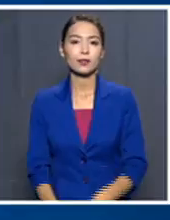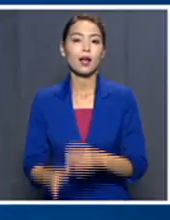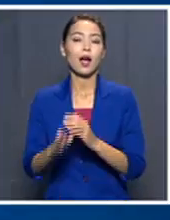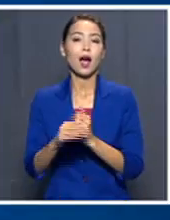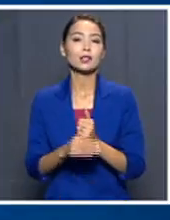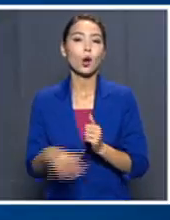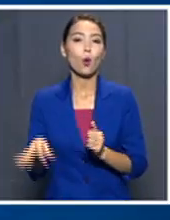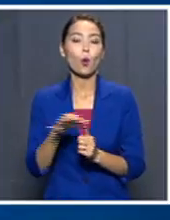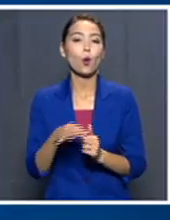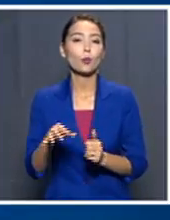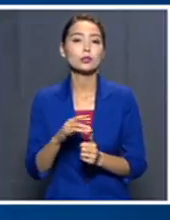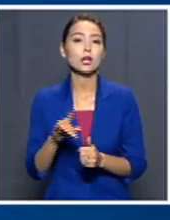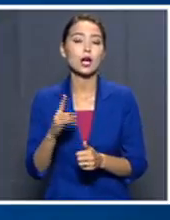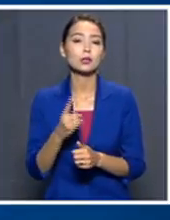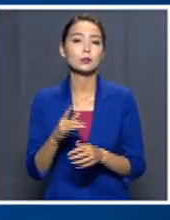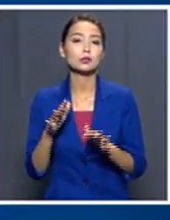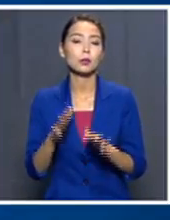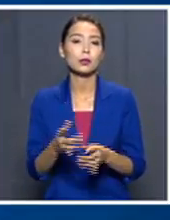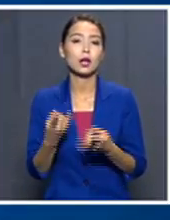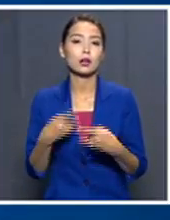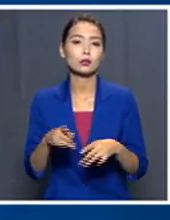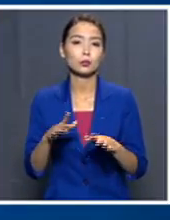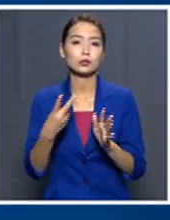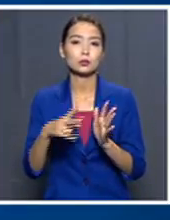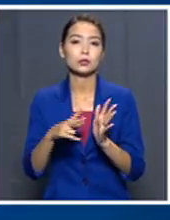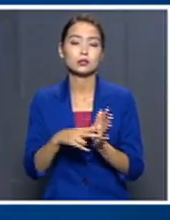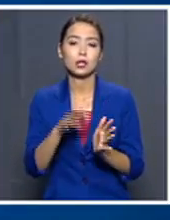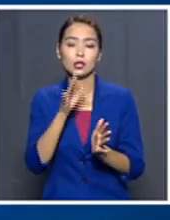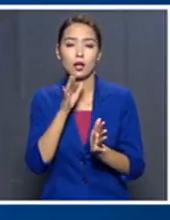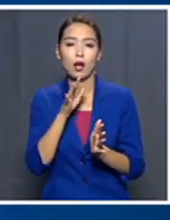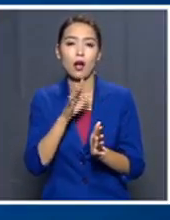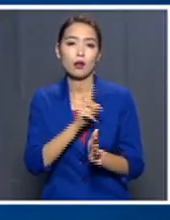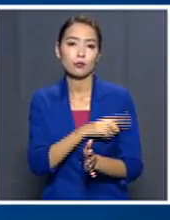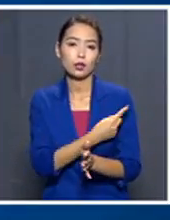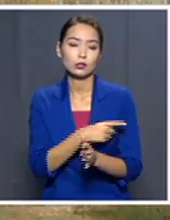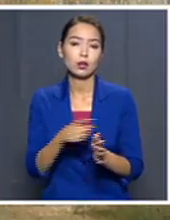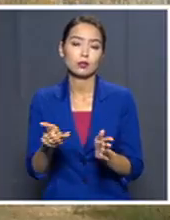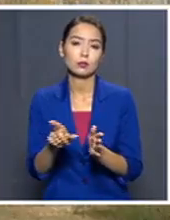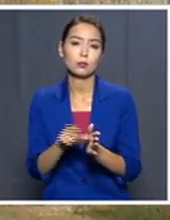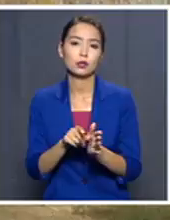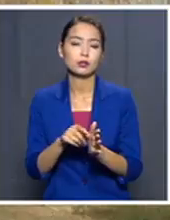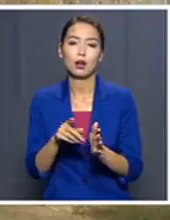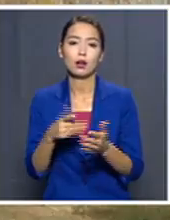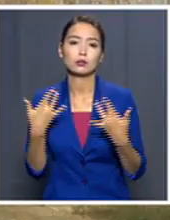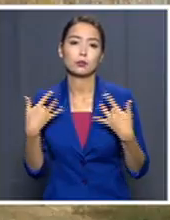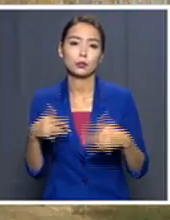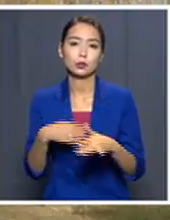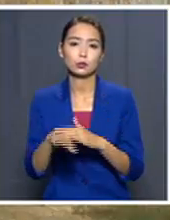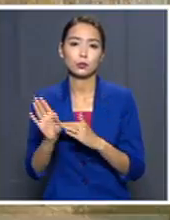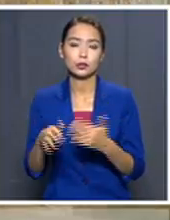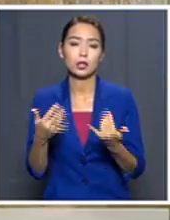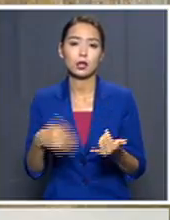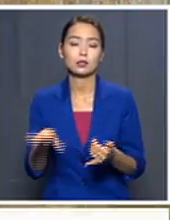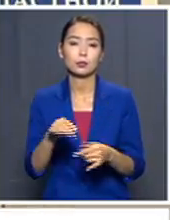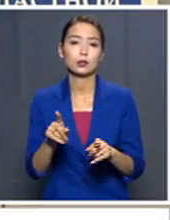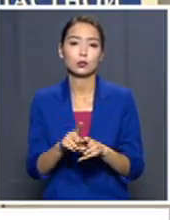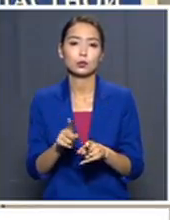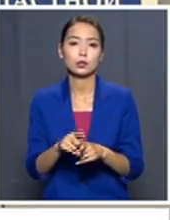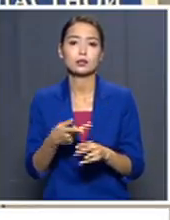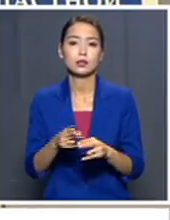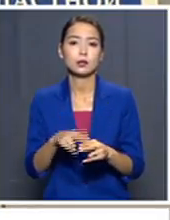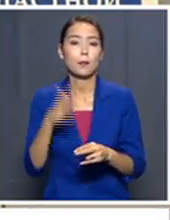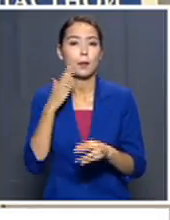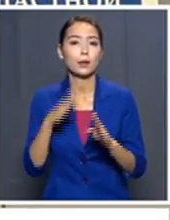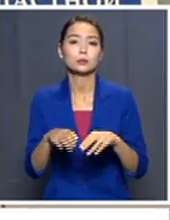Атырау облыстық перзентханасындағы 28 дәрігер ақыры жұмыстан кететін болды. Олардың арыздарына қол қойылды. Мамандар енді 7 қарашаға